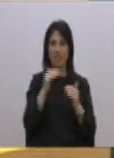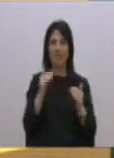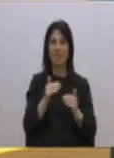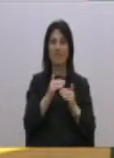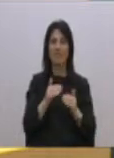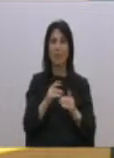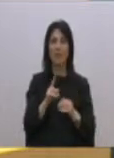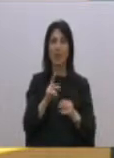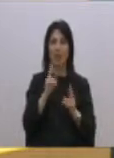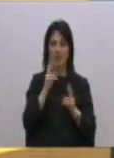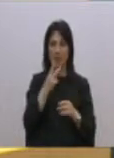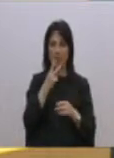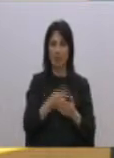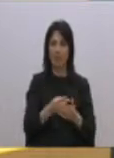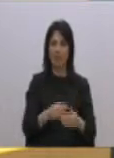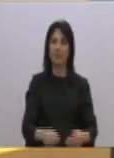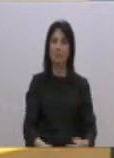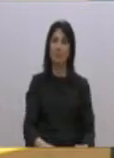არ უქნია ღმერთს, ეგეც ნახეთ.